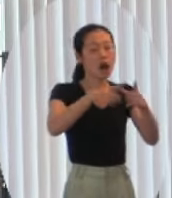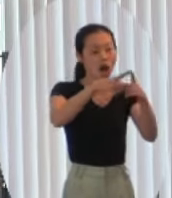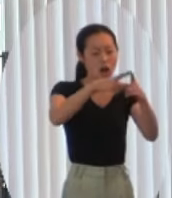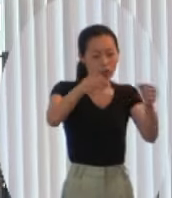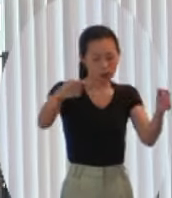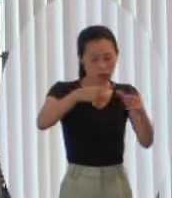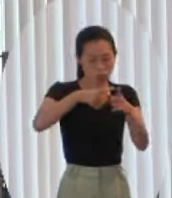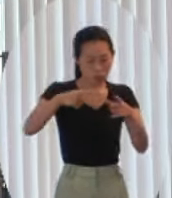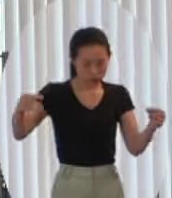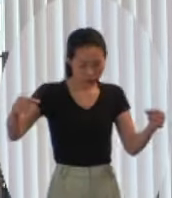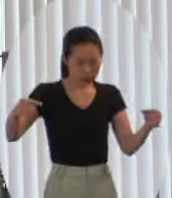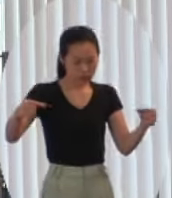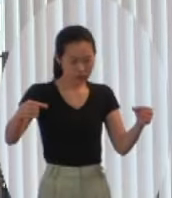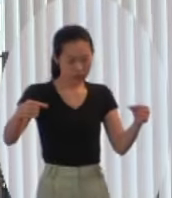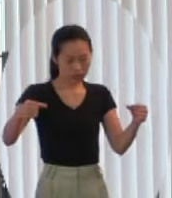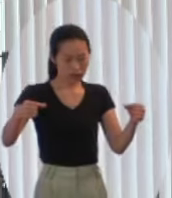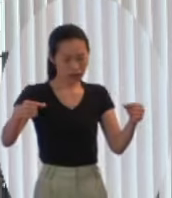いで、